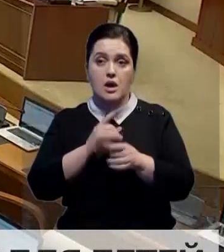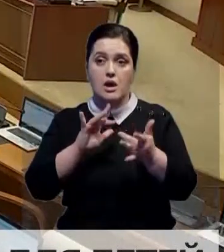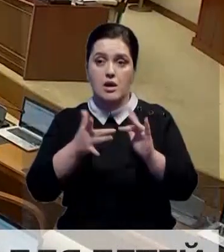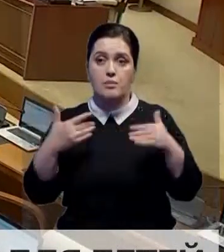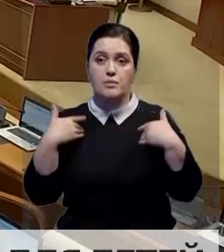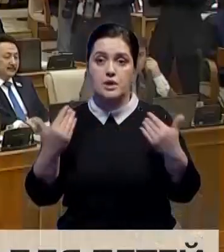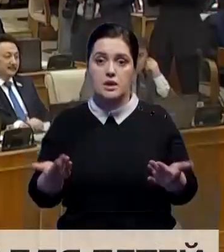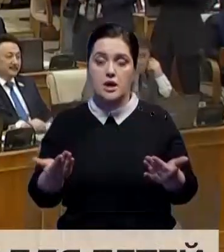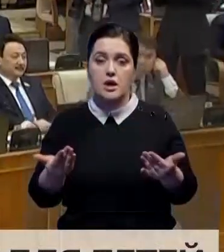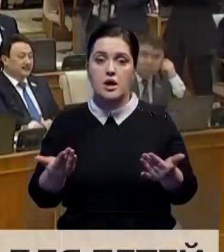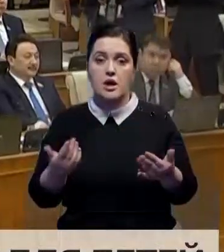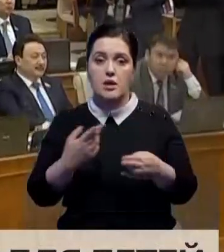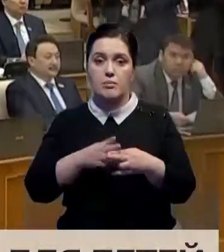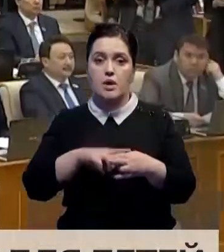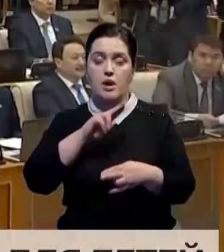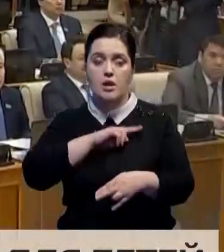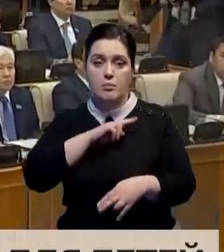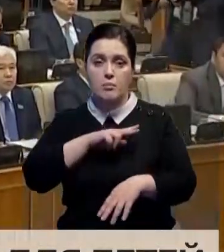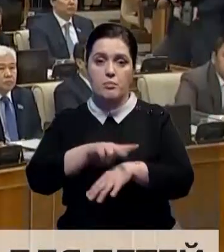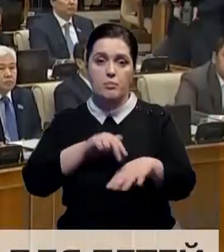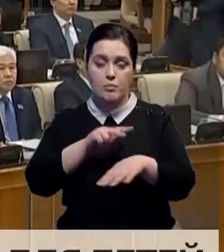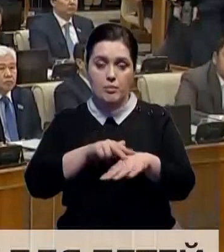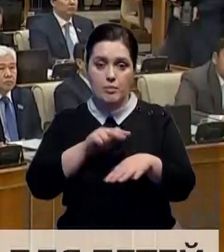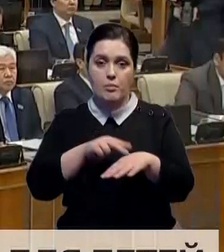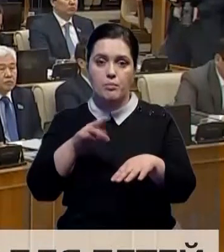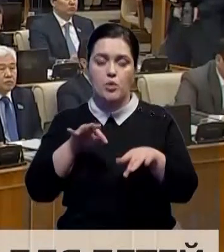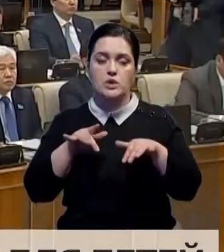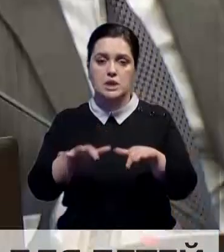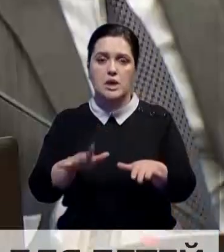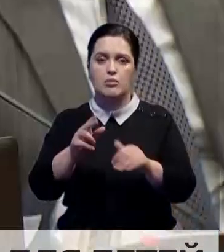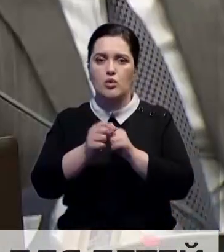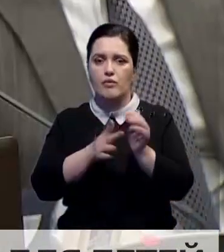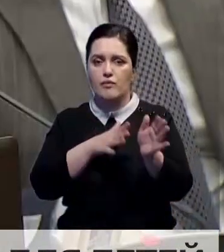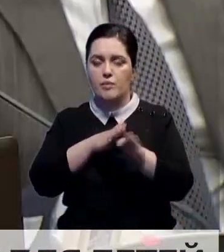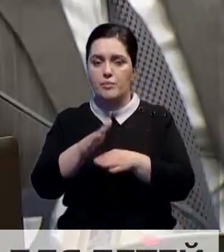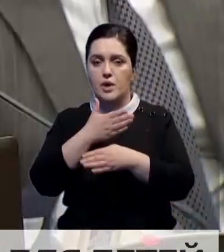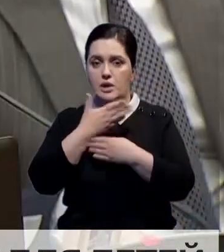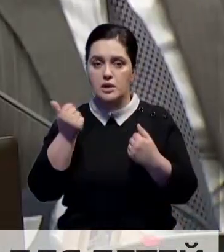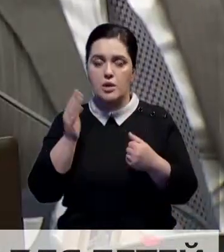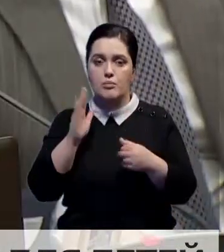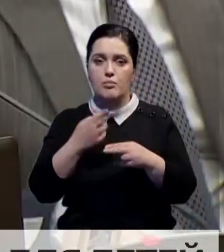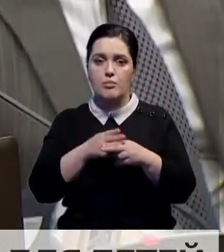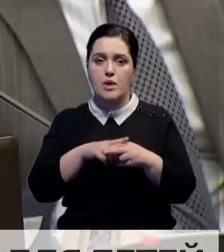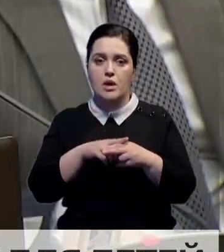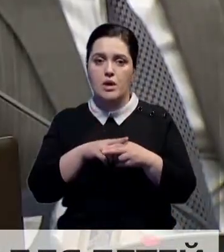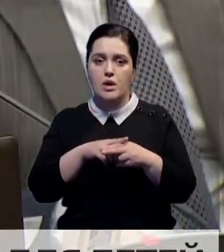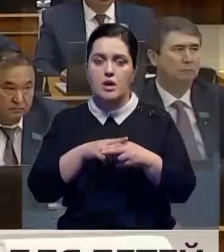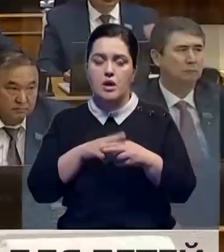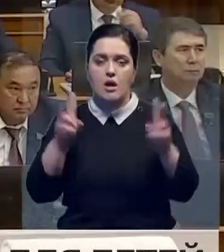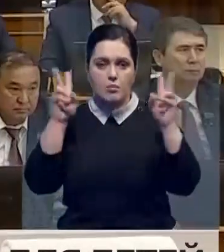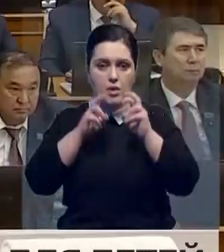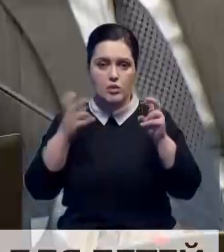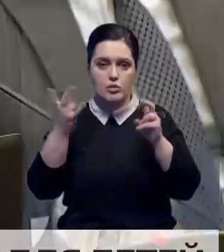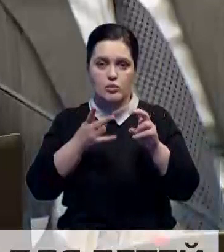предлагает пересмотреть принципы работы участковых инспекторов полиции по делам несовершеннолетних и внедрить механизмы оценки образования дошкольников.